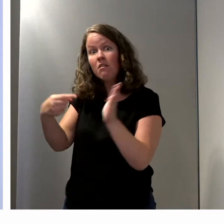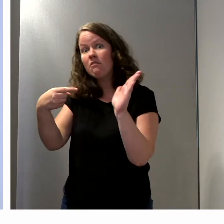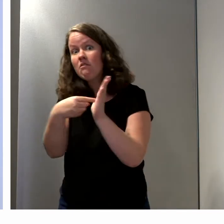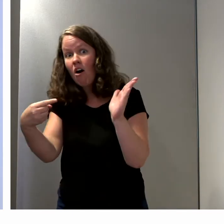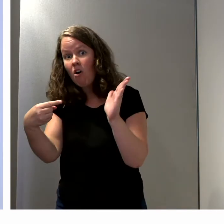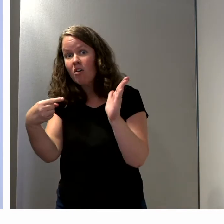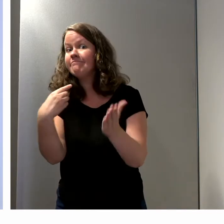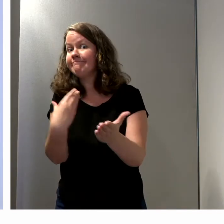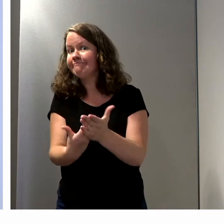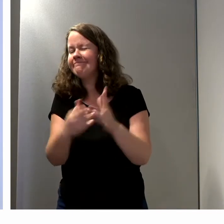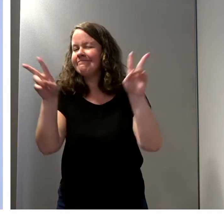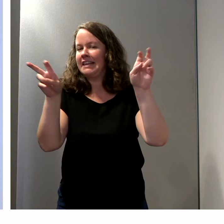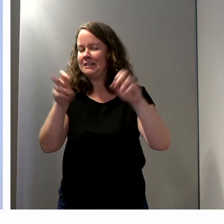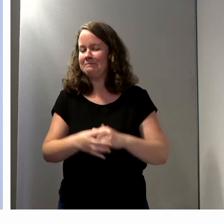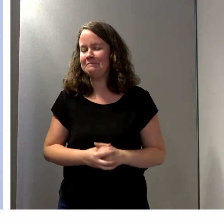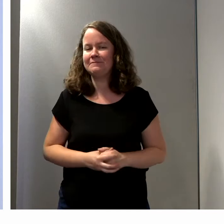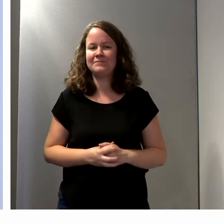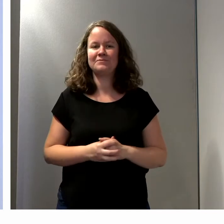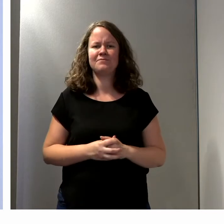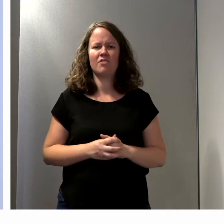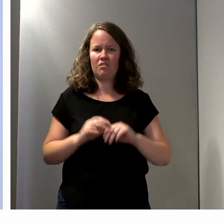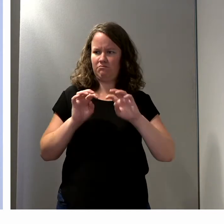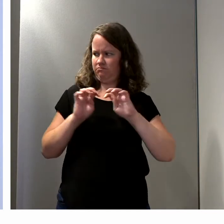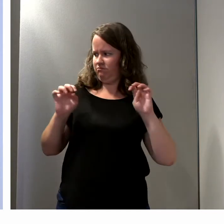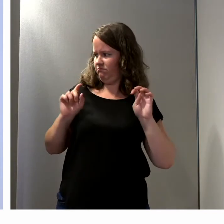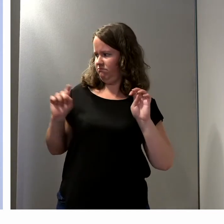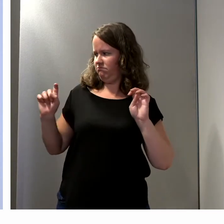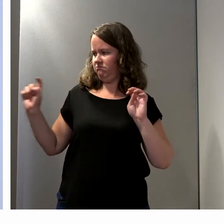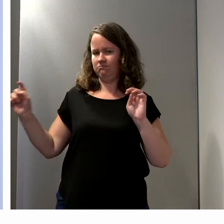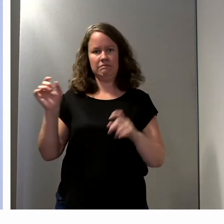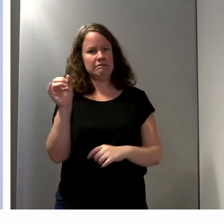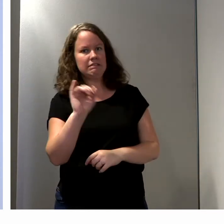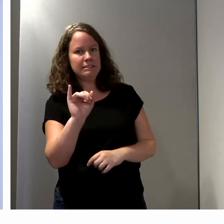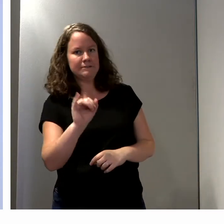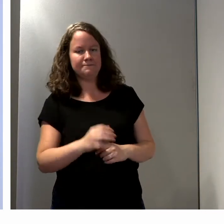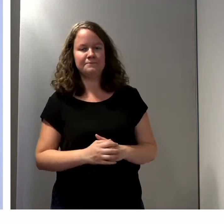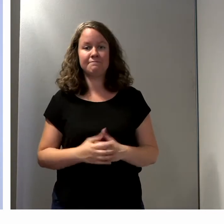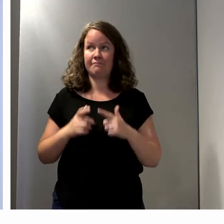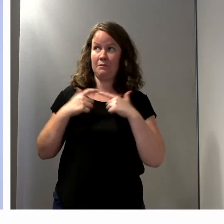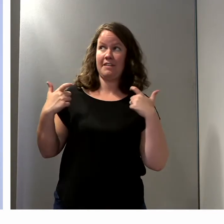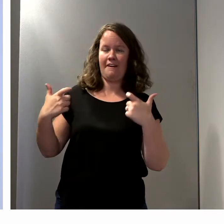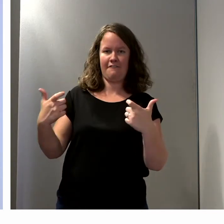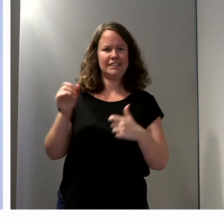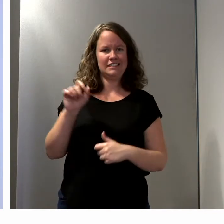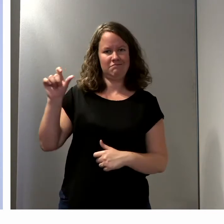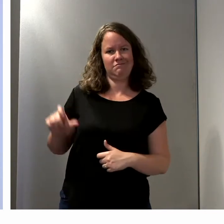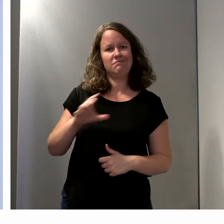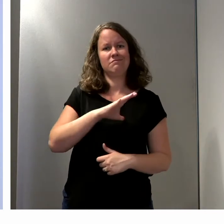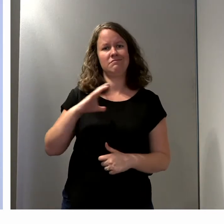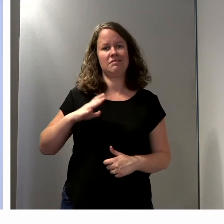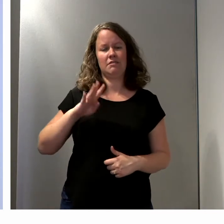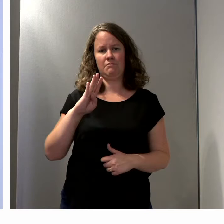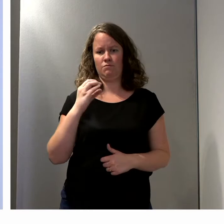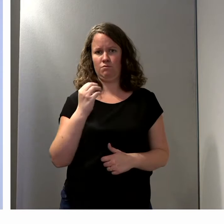d'interrogation. Alors autour de moi aujourd'hui, ici à la Bibliothèque nationale de France, Marine Boudot et